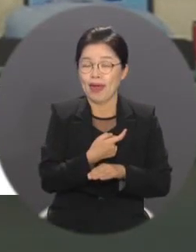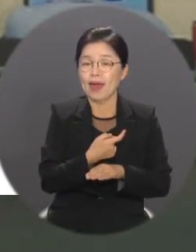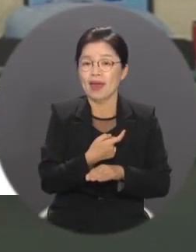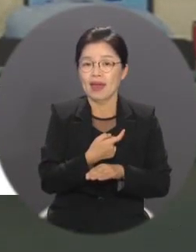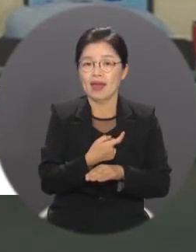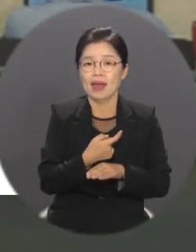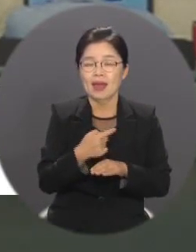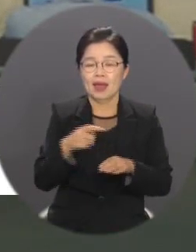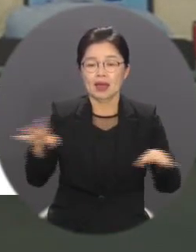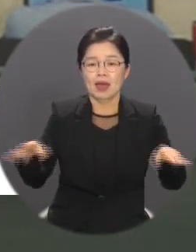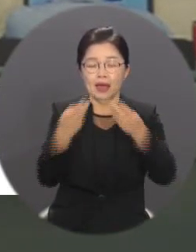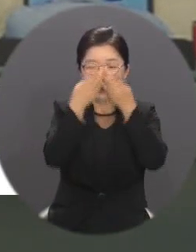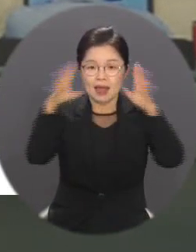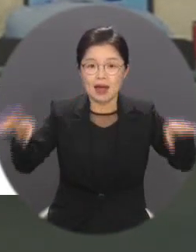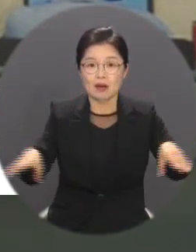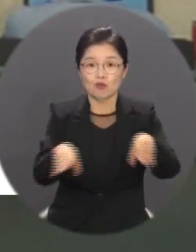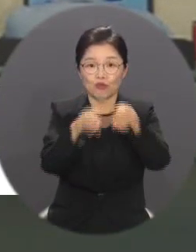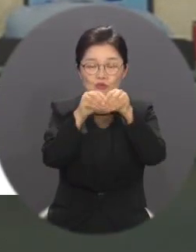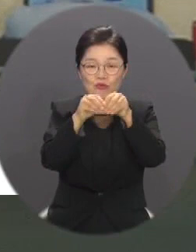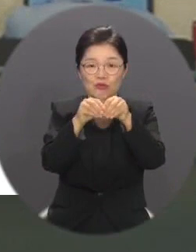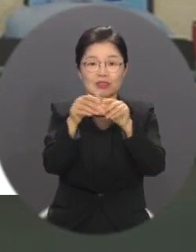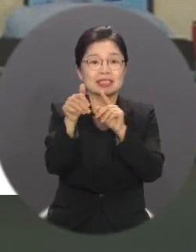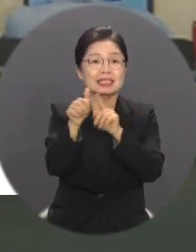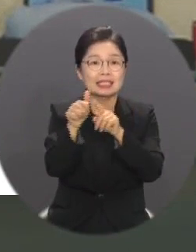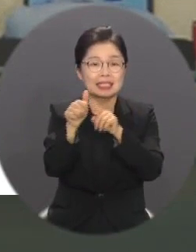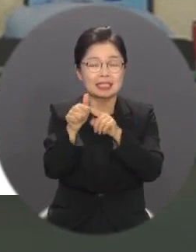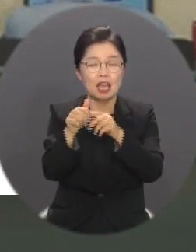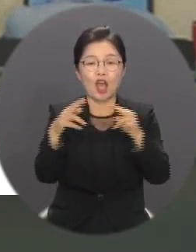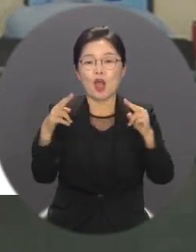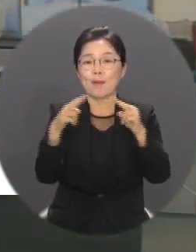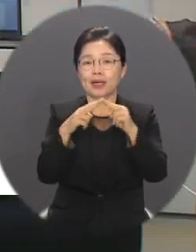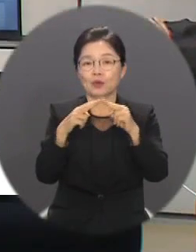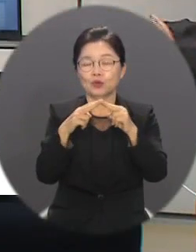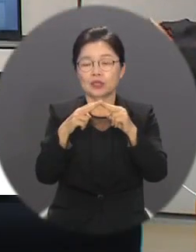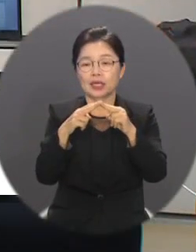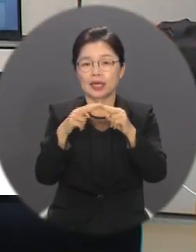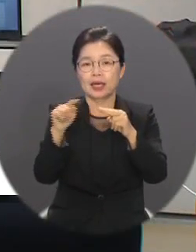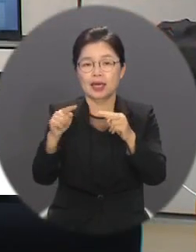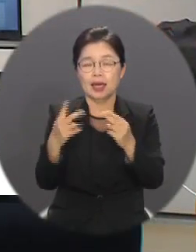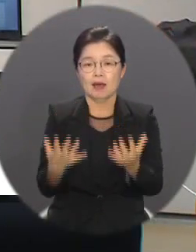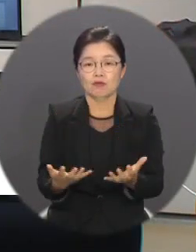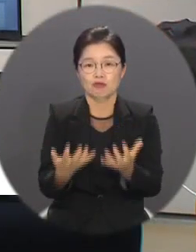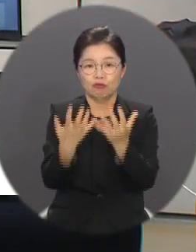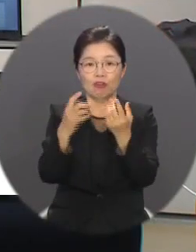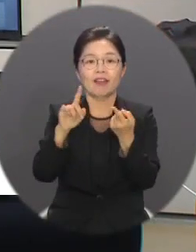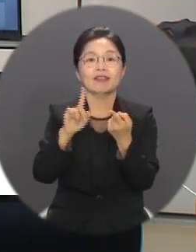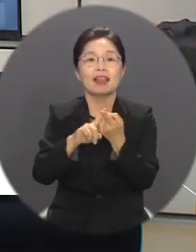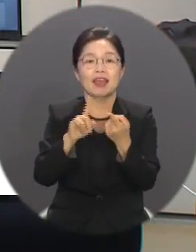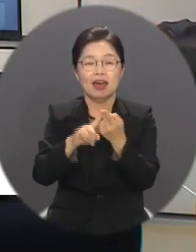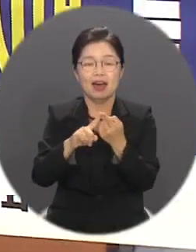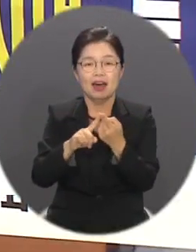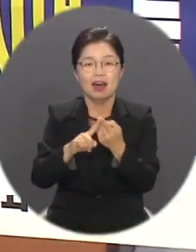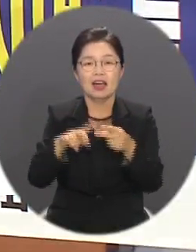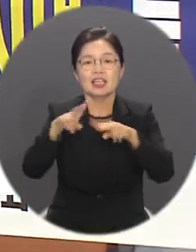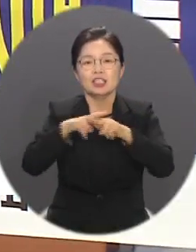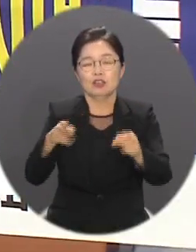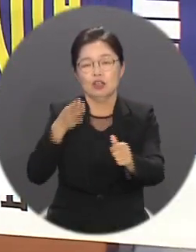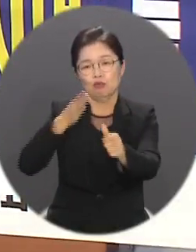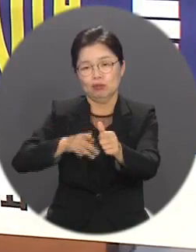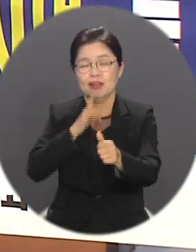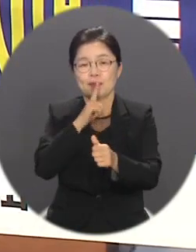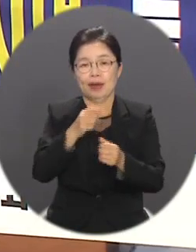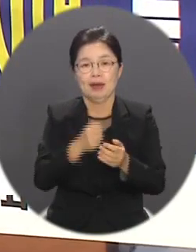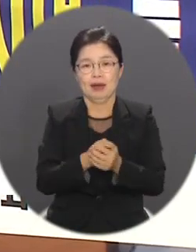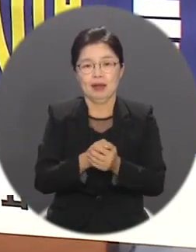교육부가 발표한 반도체 관련 인재 양성 방안 을 철회하라고 촉구했습니다 비수도권 7개 권역